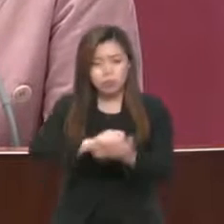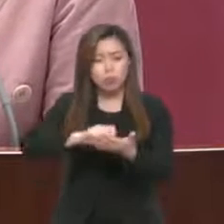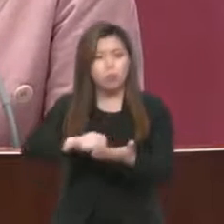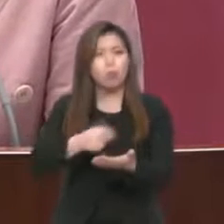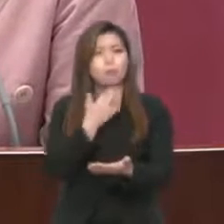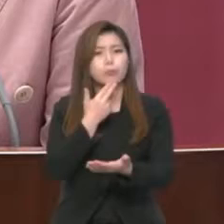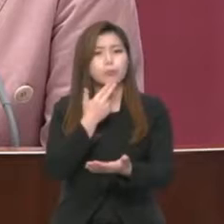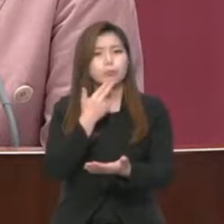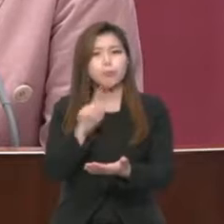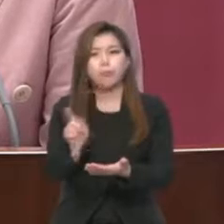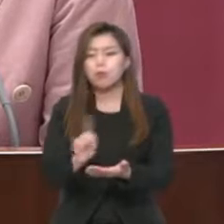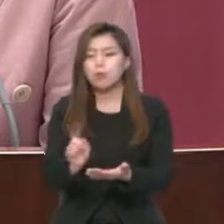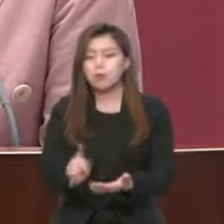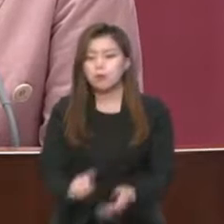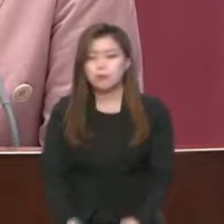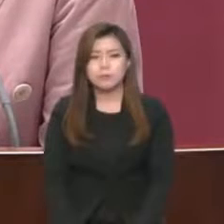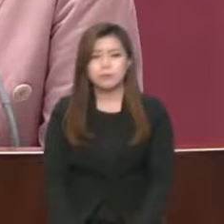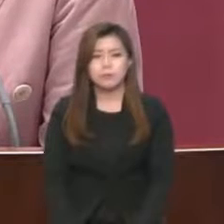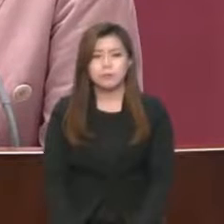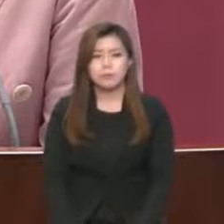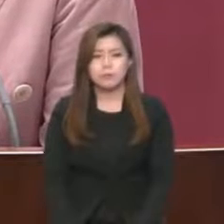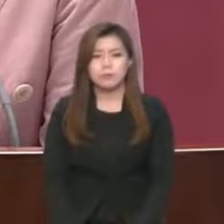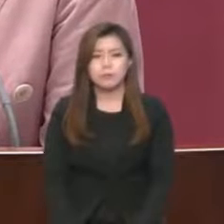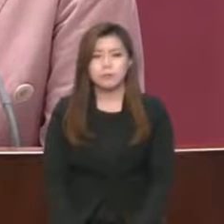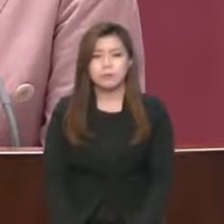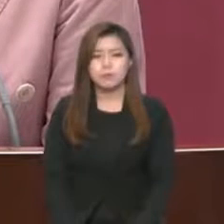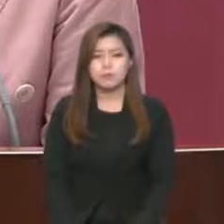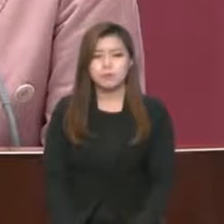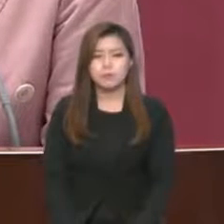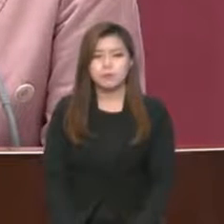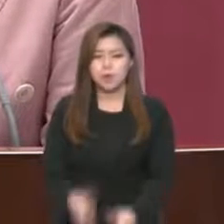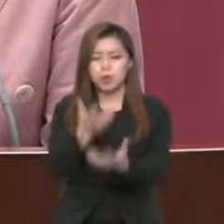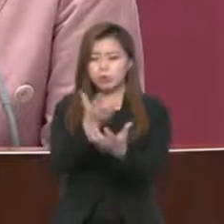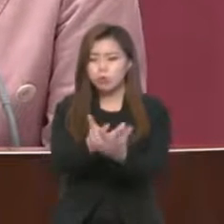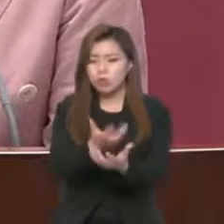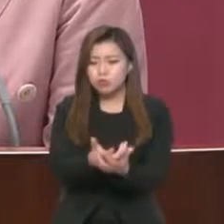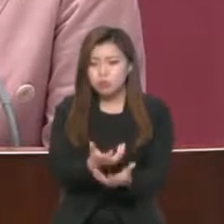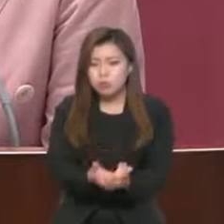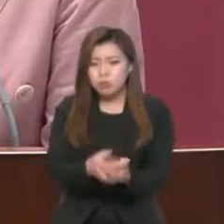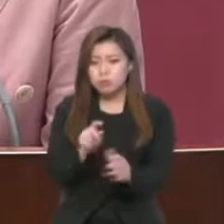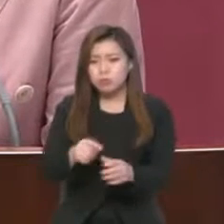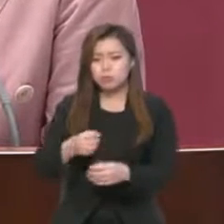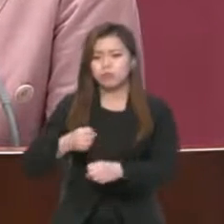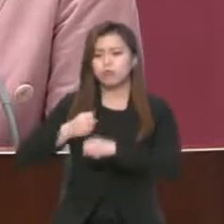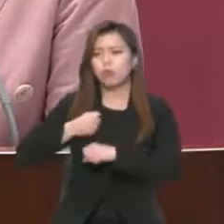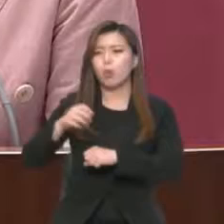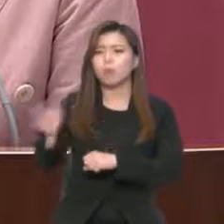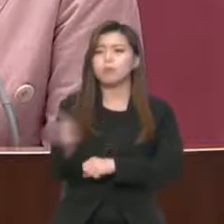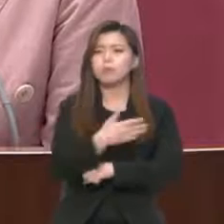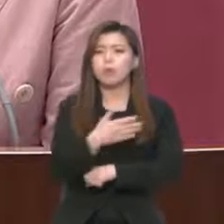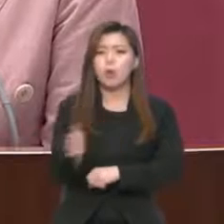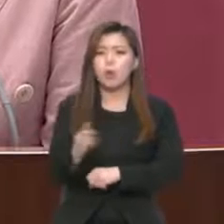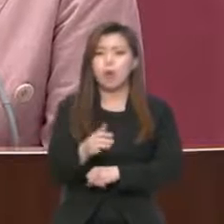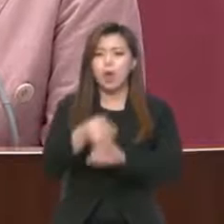입력이 안 돼 있습니다. 병가 심정에 필요한 서류 또한 현재 군에 남아있지 않습니다.